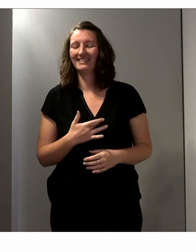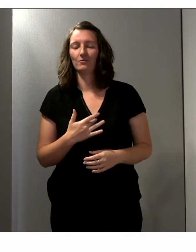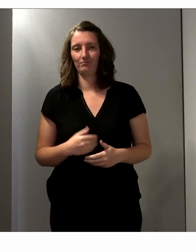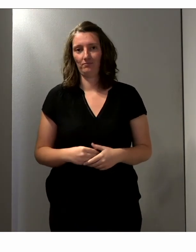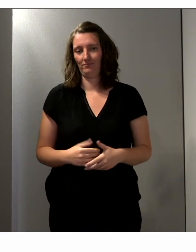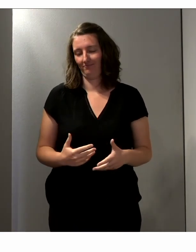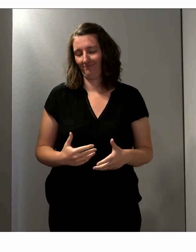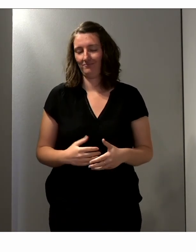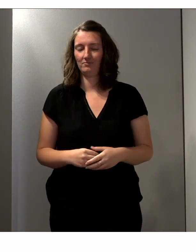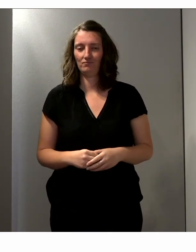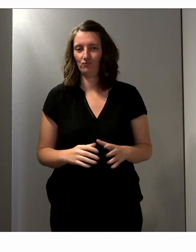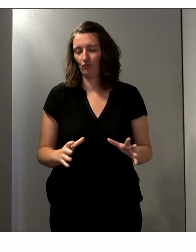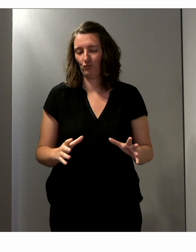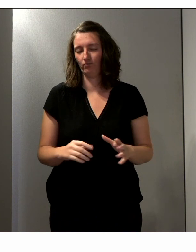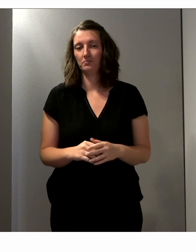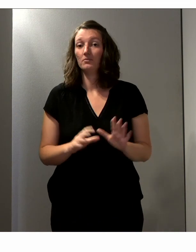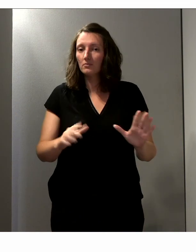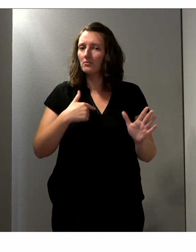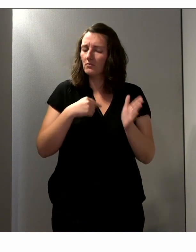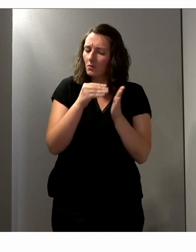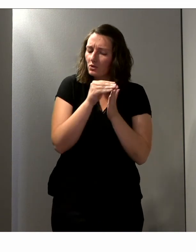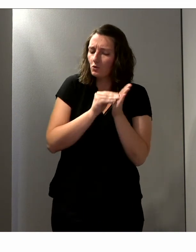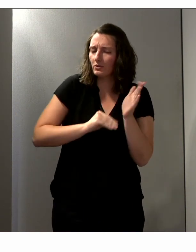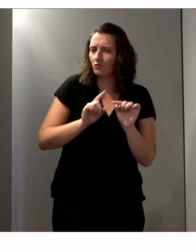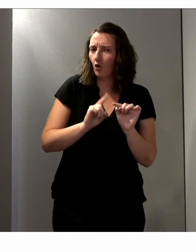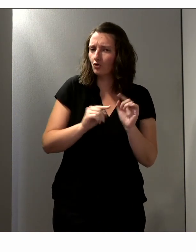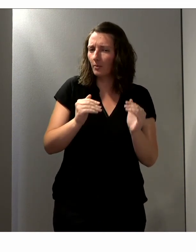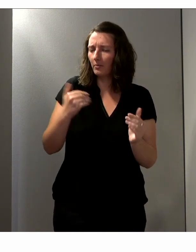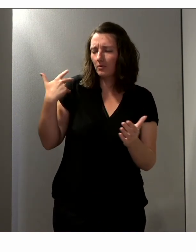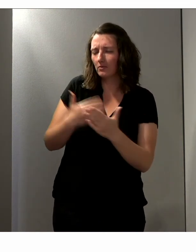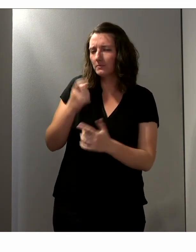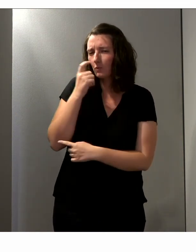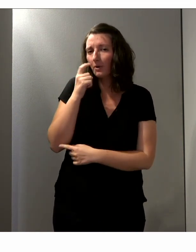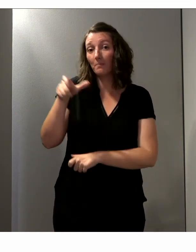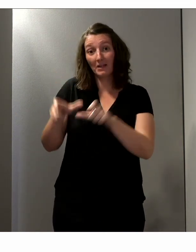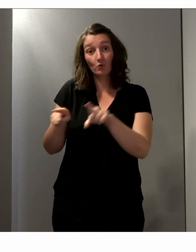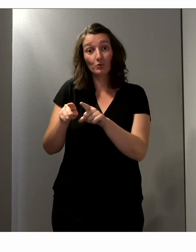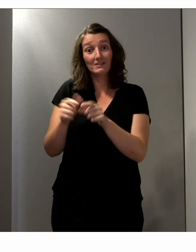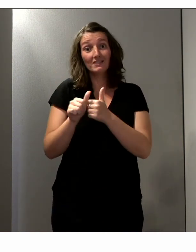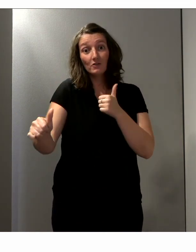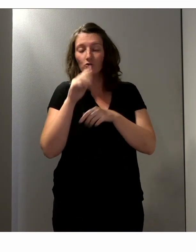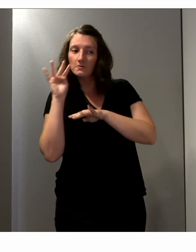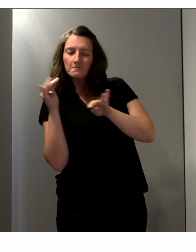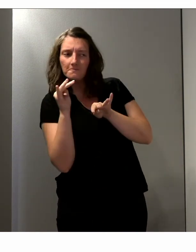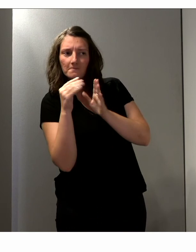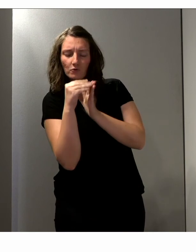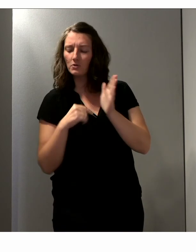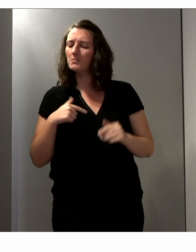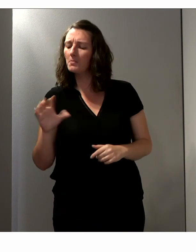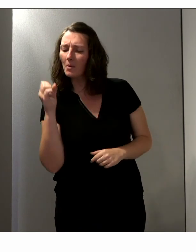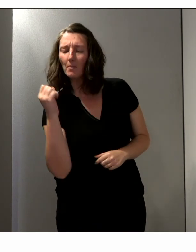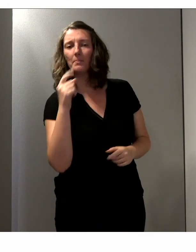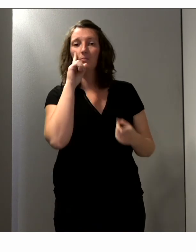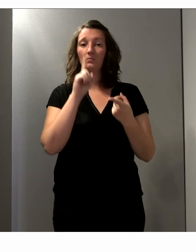intéressante, voilà. Donc je vais, voilà, j'ai pris en note des petites remarques des internautes, parce que c'est vrai que en matière de handicap, hein, ce qui